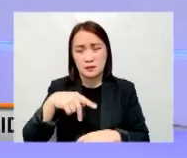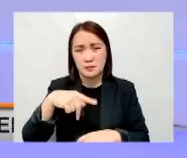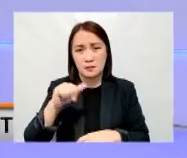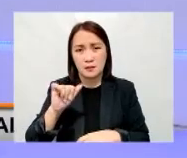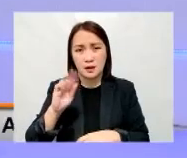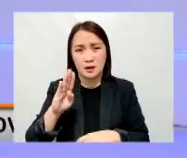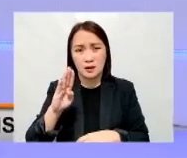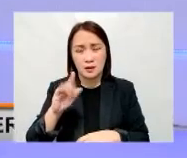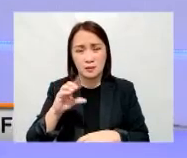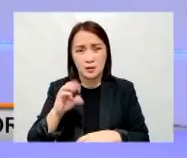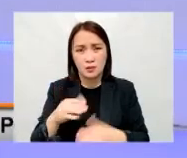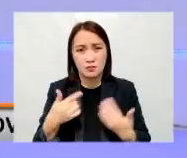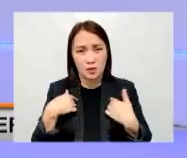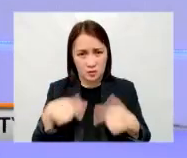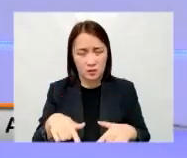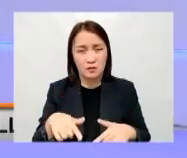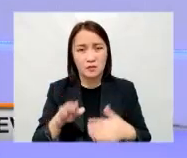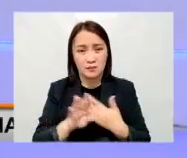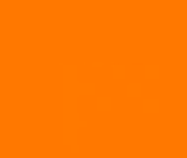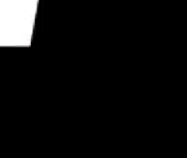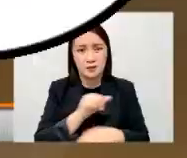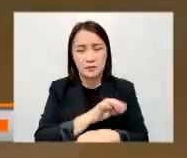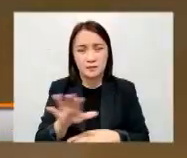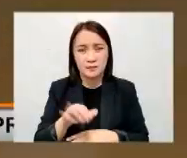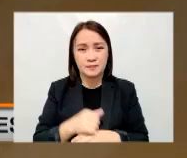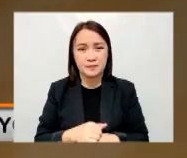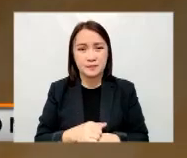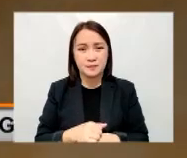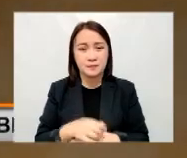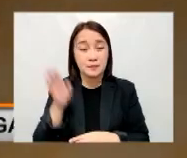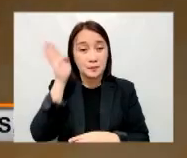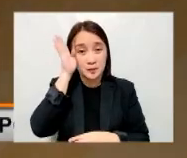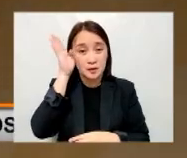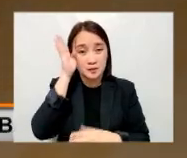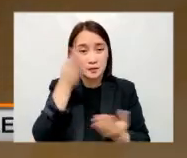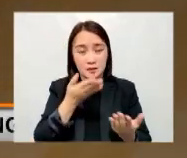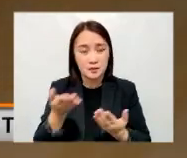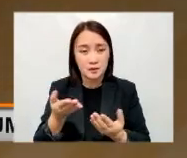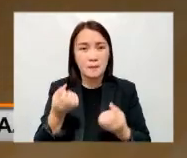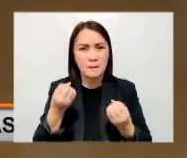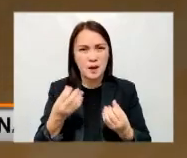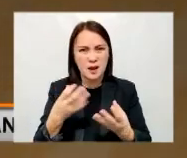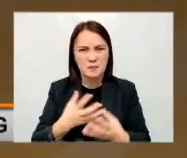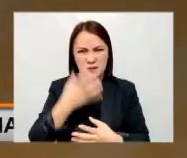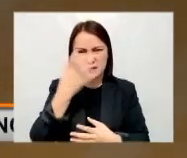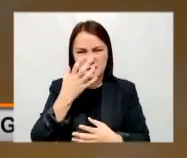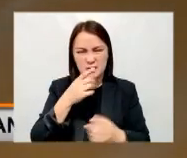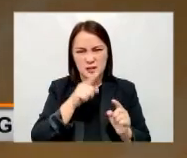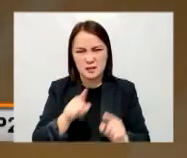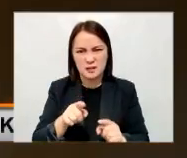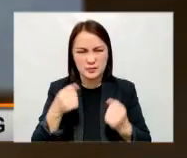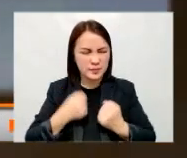insidente. Nasa frontline ng balitang yan, si Brian Basa. Marami ang kumulo ang dugo sa viral video na ito sa